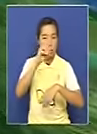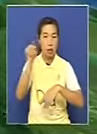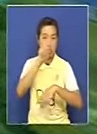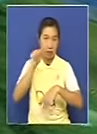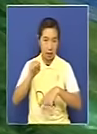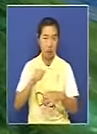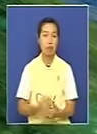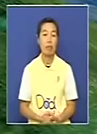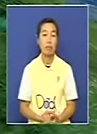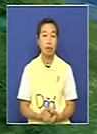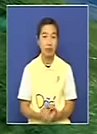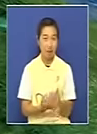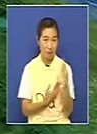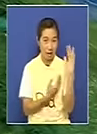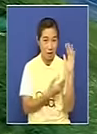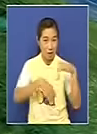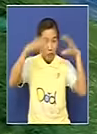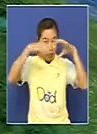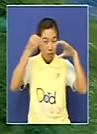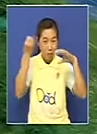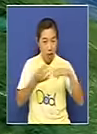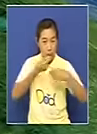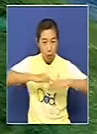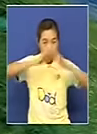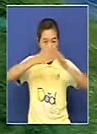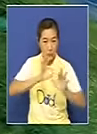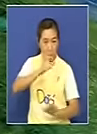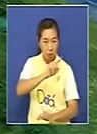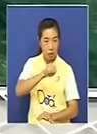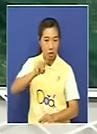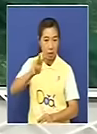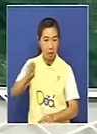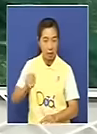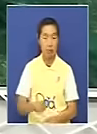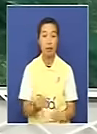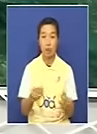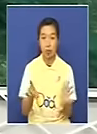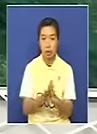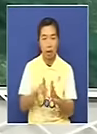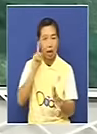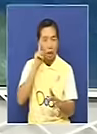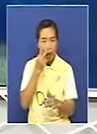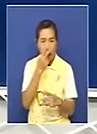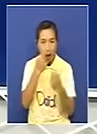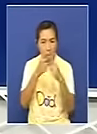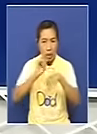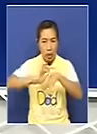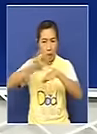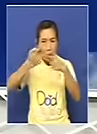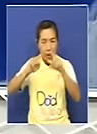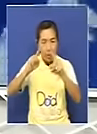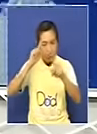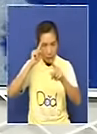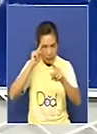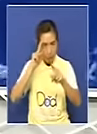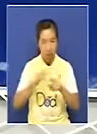ของพื้นที่บริเวณที่มีฝนฟ้าคะนองคลื่นสูง 1-2 เมตรนะครับ และปิดท้ายกันที่ปรากฏการณ์ทางธรรมชาติที่เคปทา